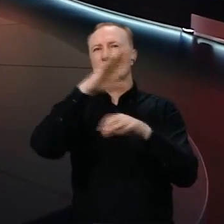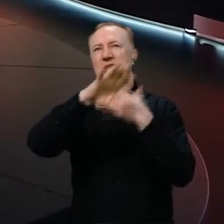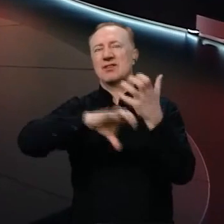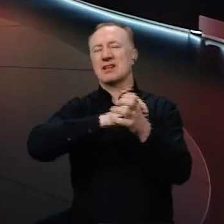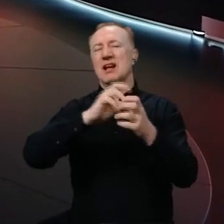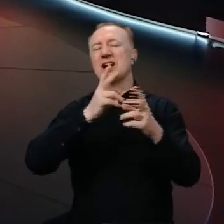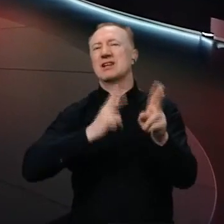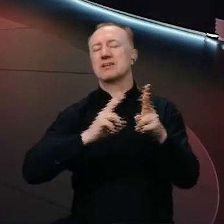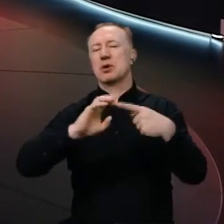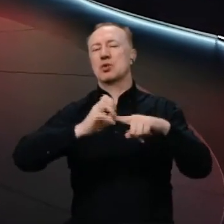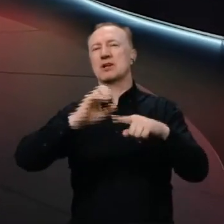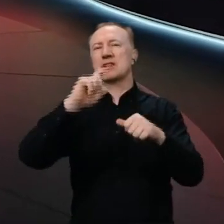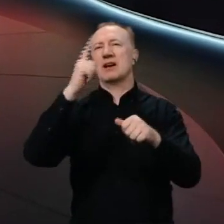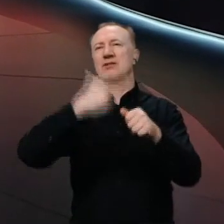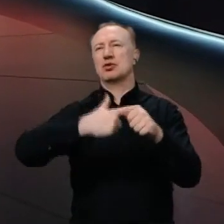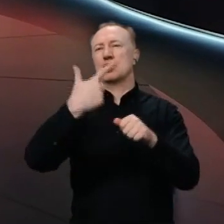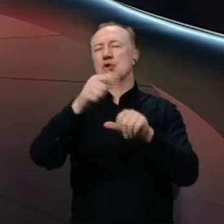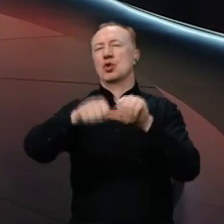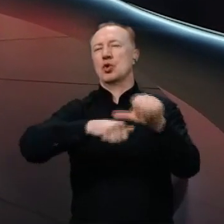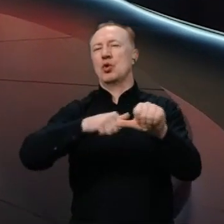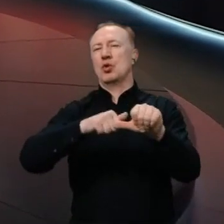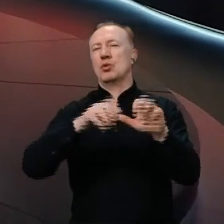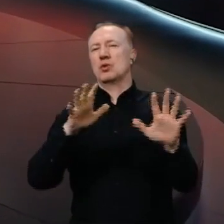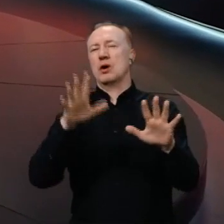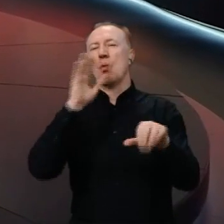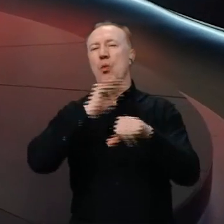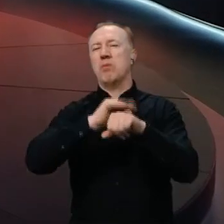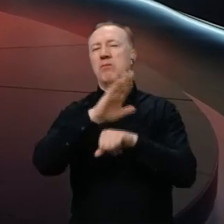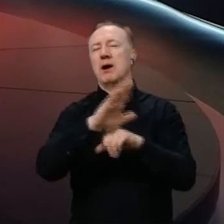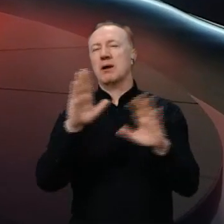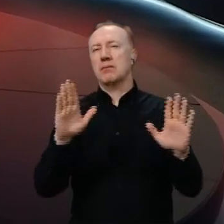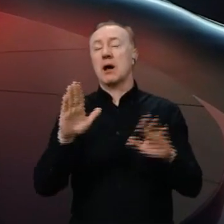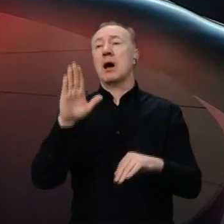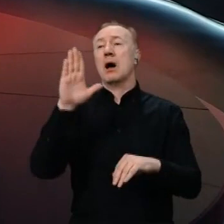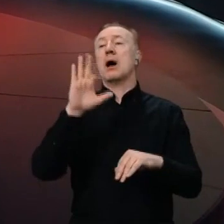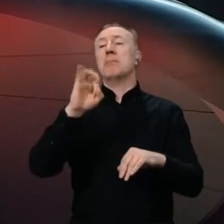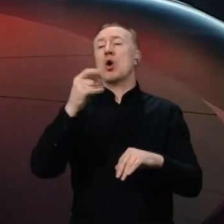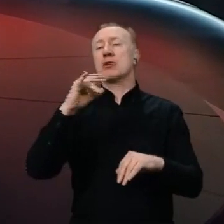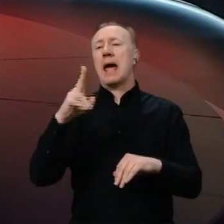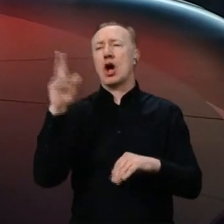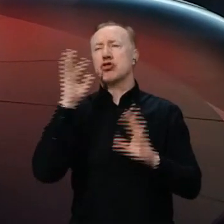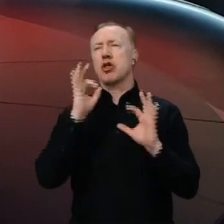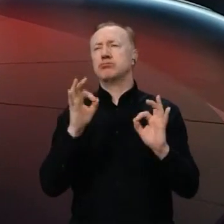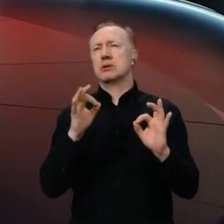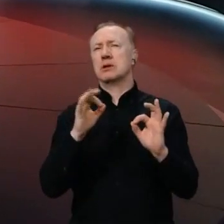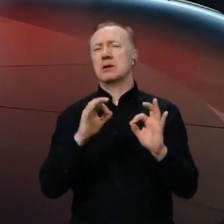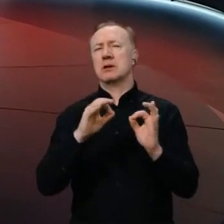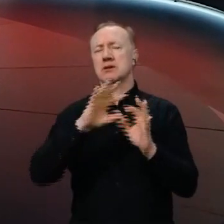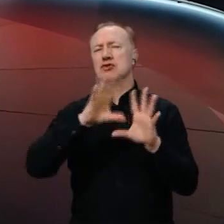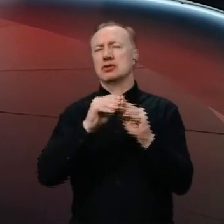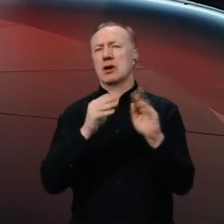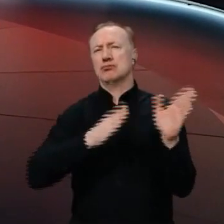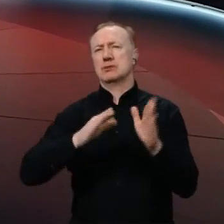grudzień 2022 roku. Natomiast to trzeba oddać Zbigniewowi Bońkowi, że on dobrze to zapisał. Jeśli Polska nie byłaby